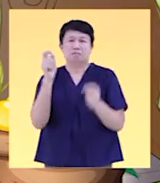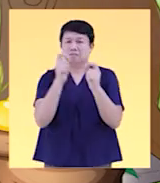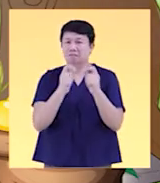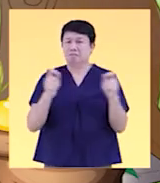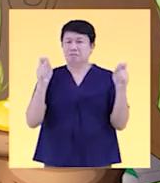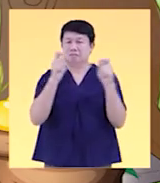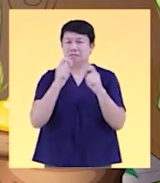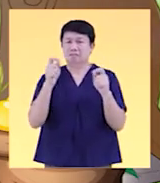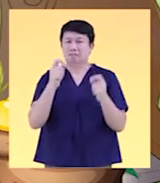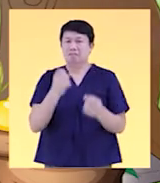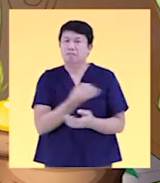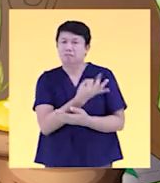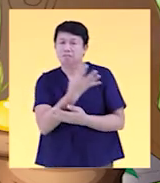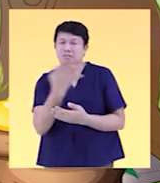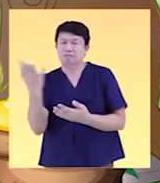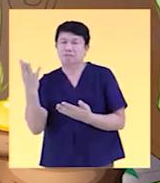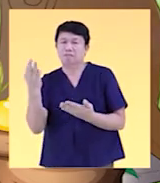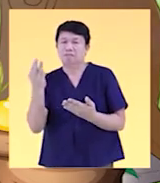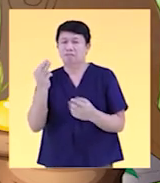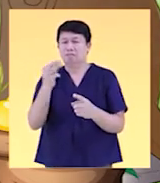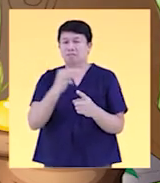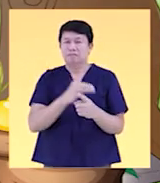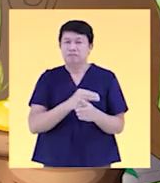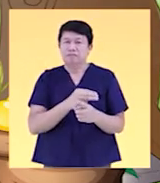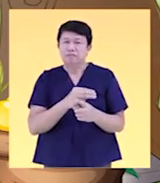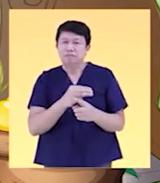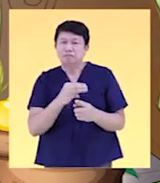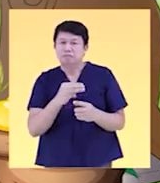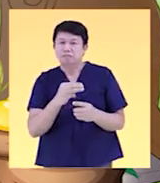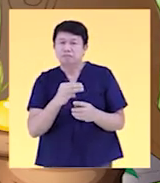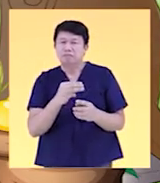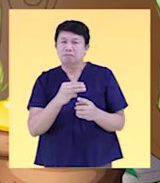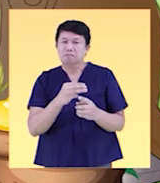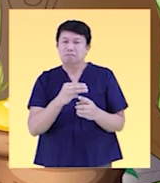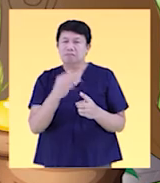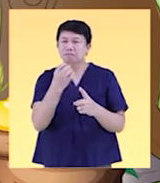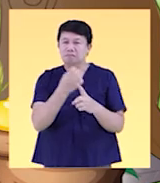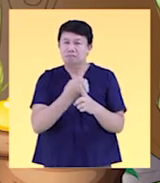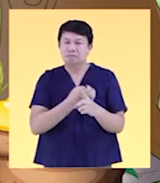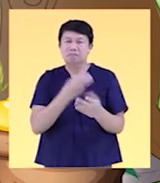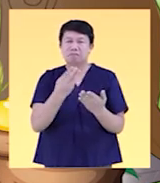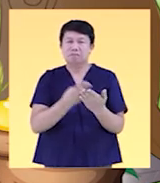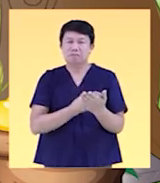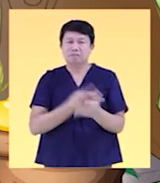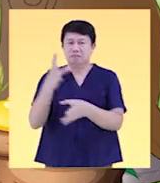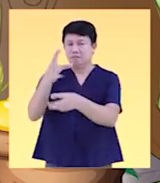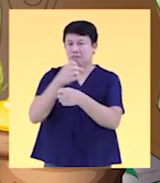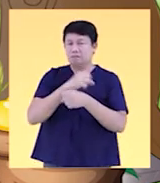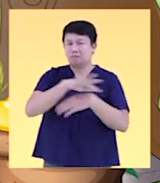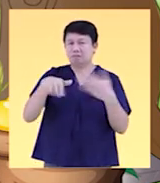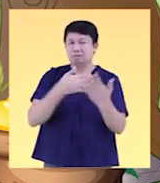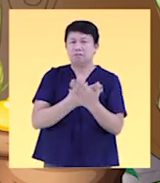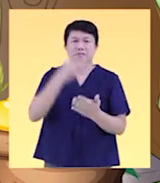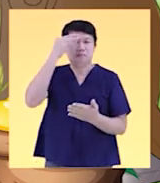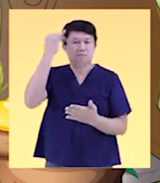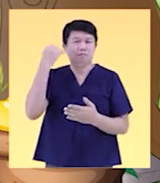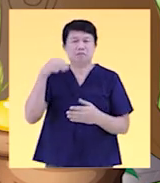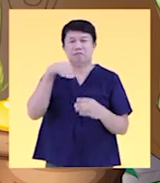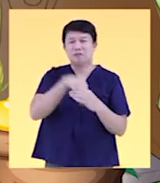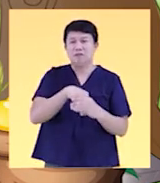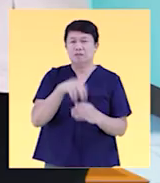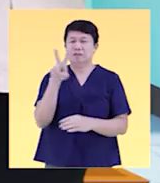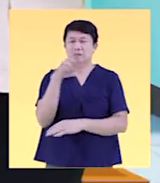Martes. Ilang piraso ng mangga ang napitas lahat ni Mang Jose sa loob ng dalawang araw?